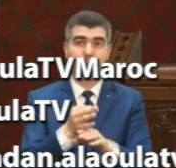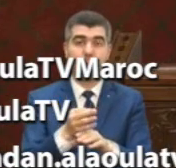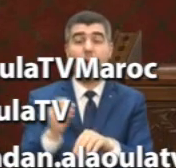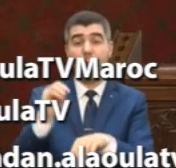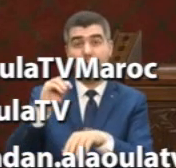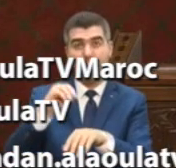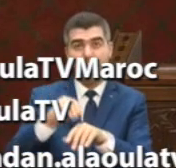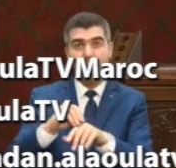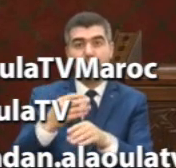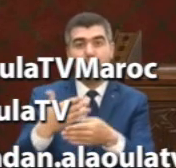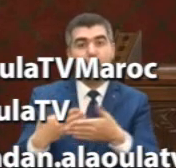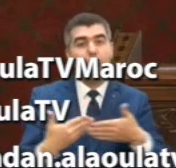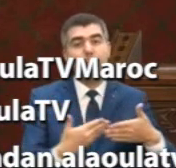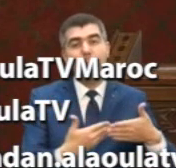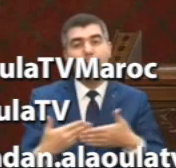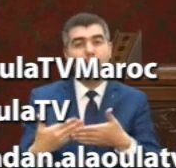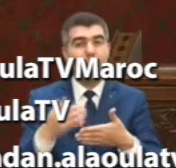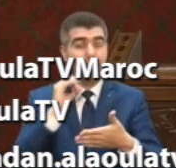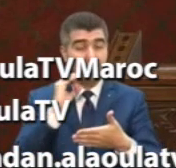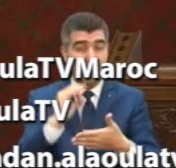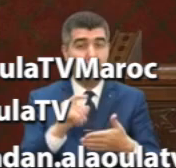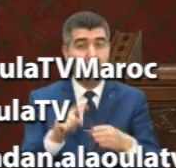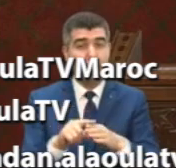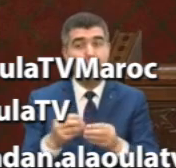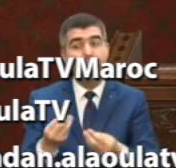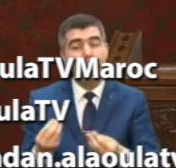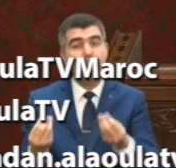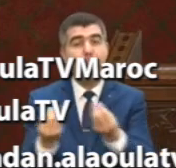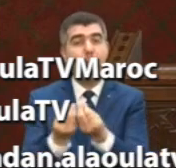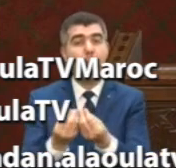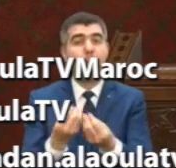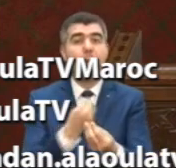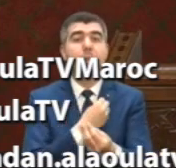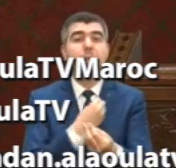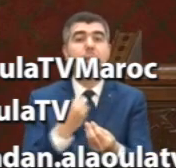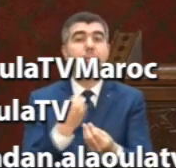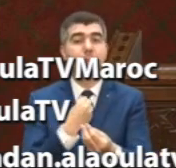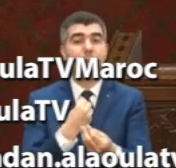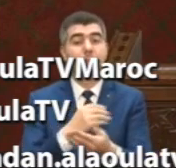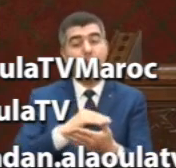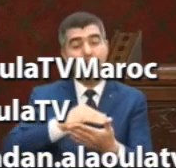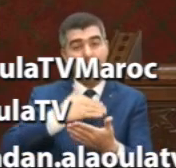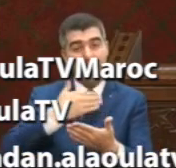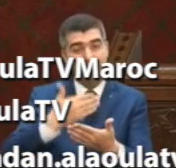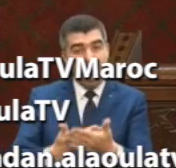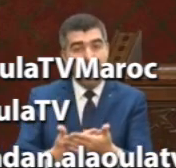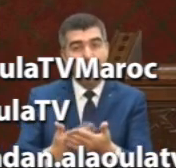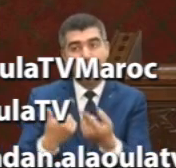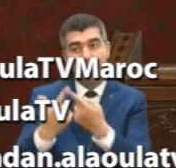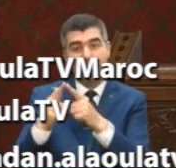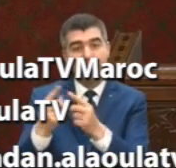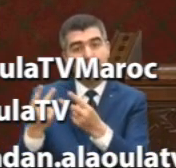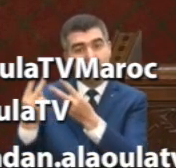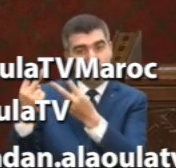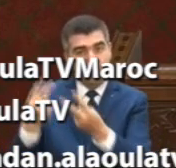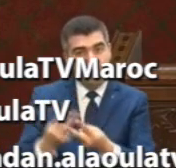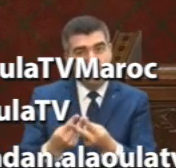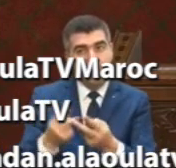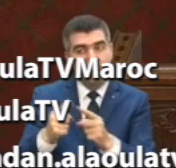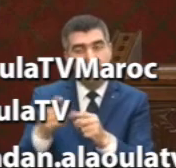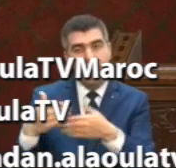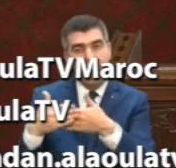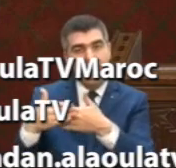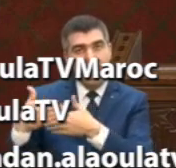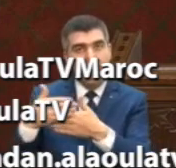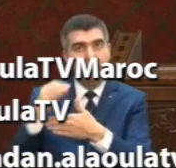الأمومة التي أحدثت إلى جانب المستشفيات حتى تتمكن المرأة القروية من أن تأتي إلى جانب المستشفى في